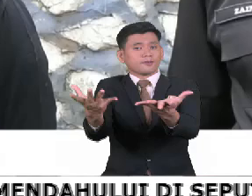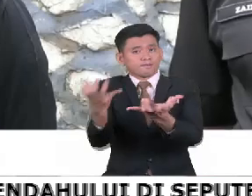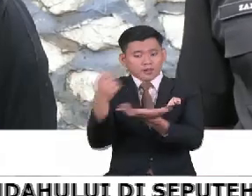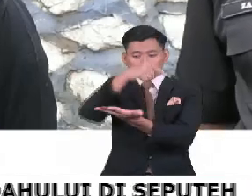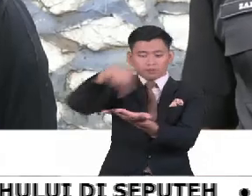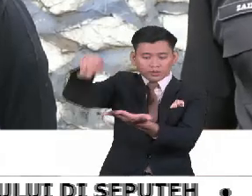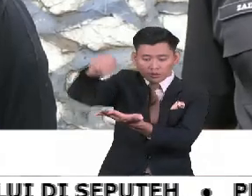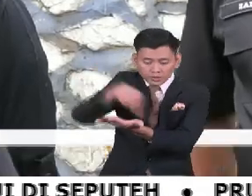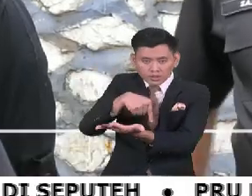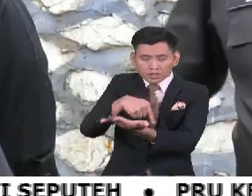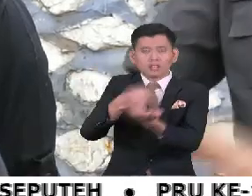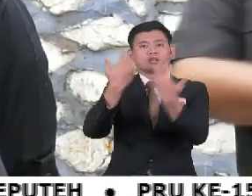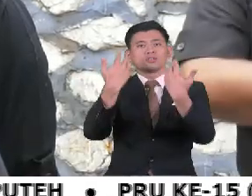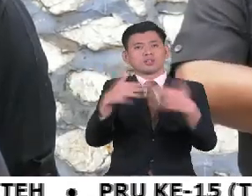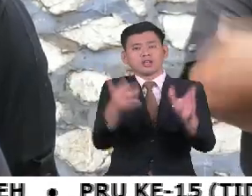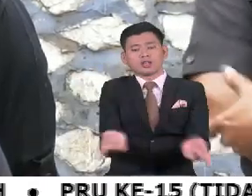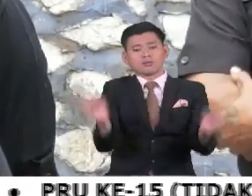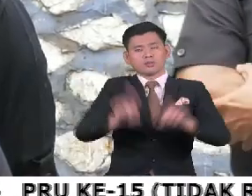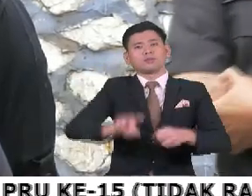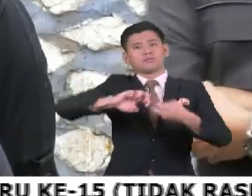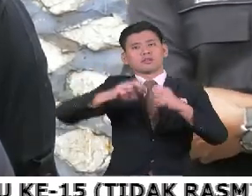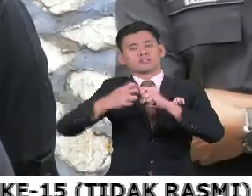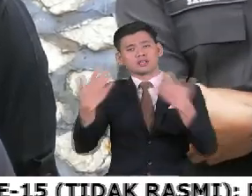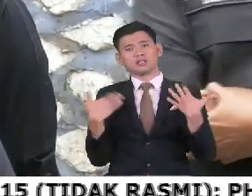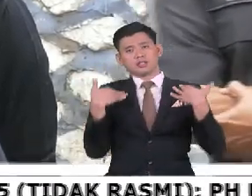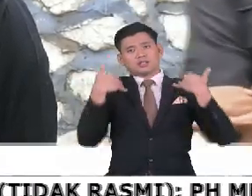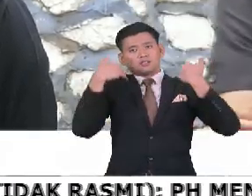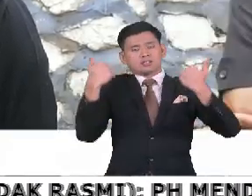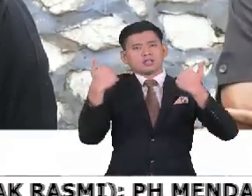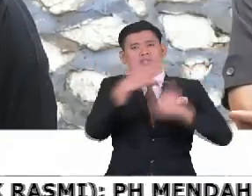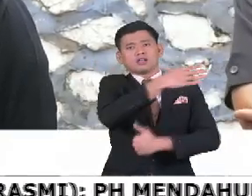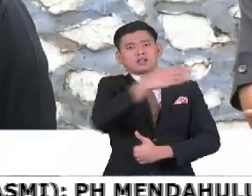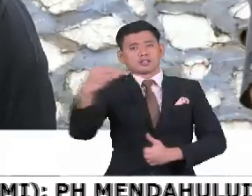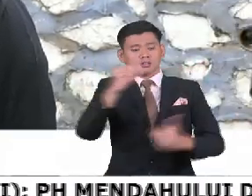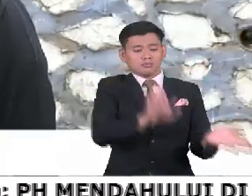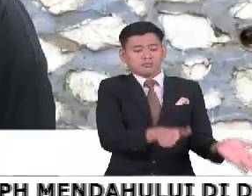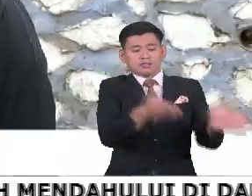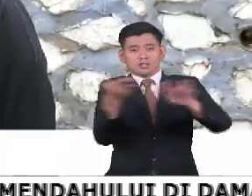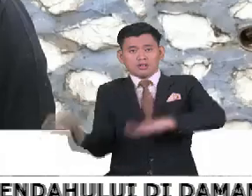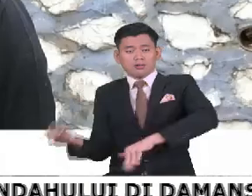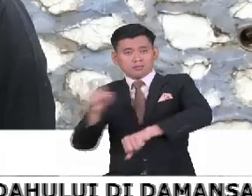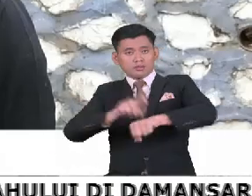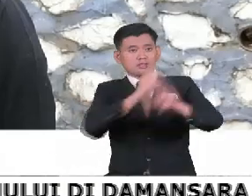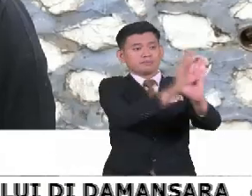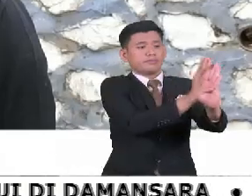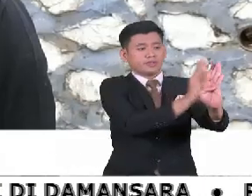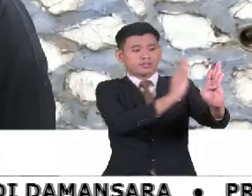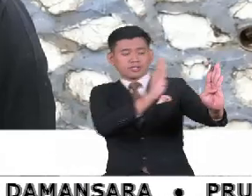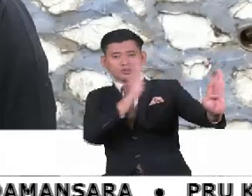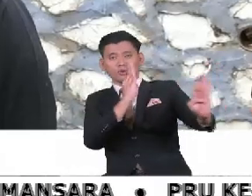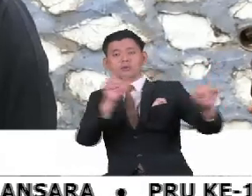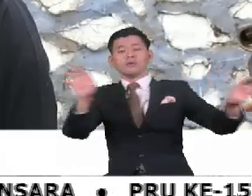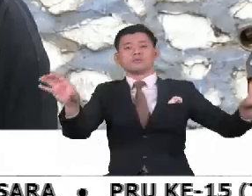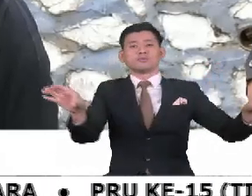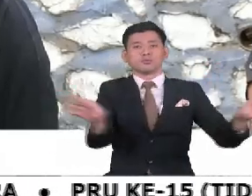telah mengalami masalah kesehatan dan meninggal dunia beratur untuk membuat